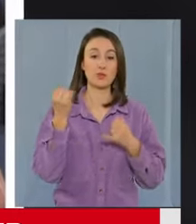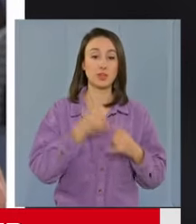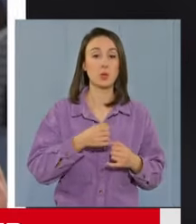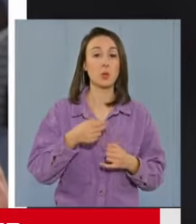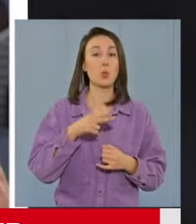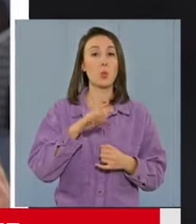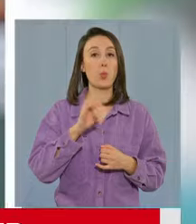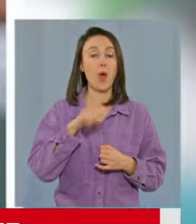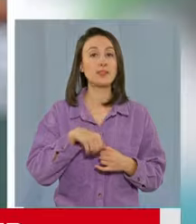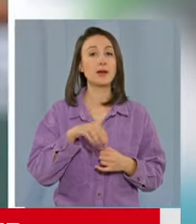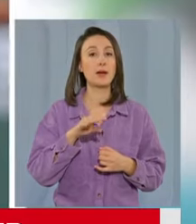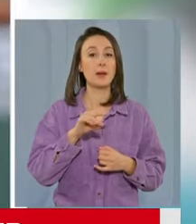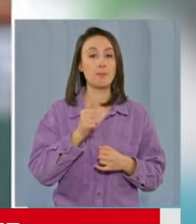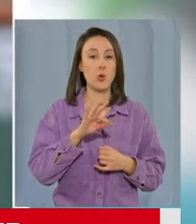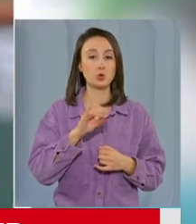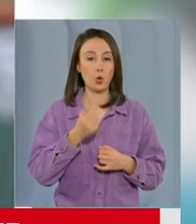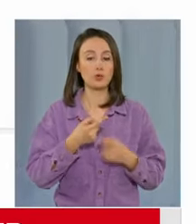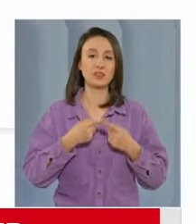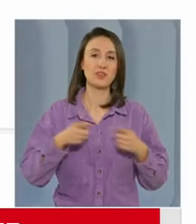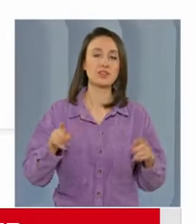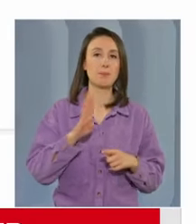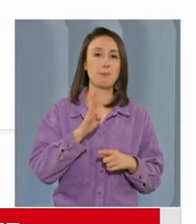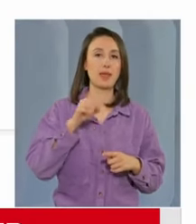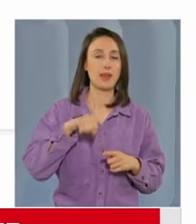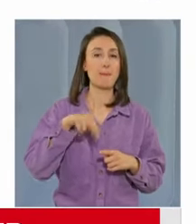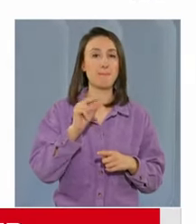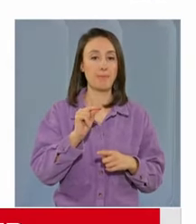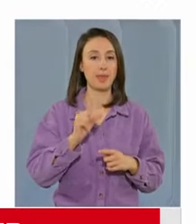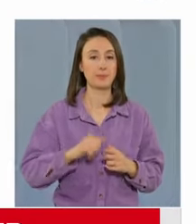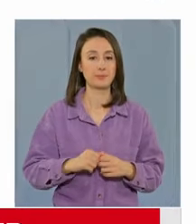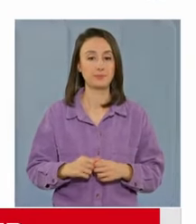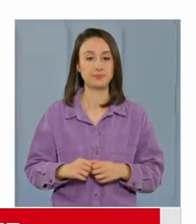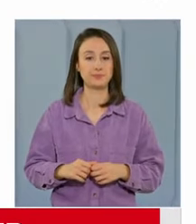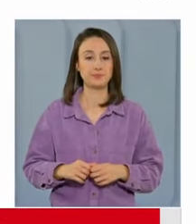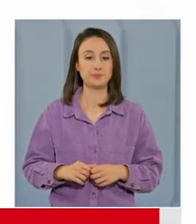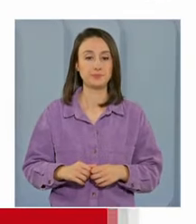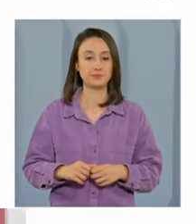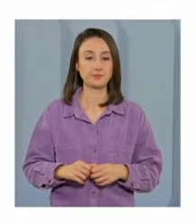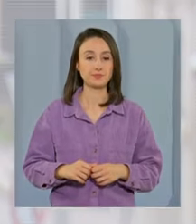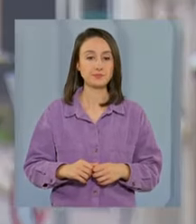Juan Martín del Potro la site-ul Indian Wells, Boris Becker și Martina Navratilova.